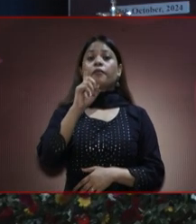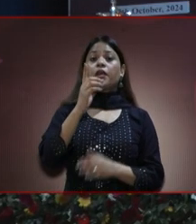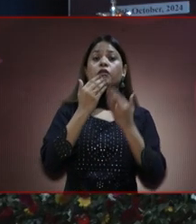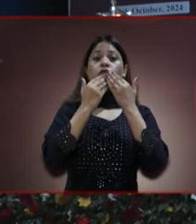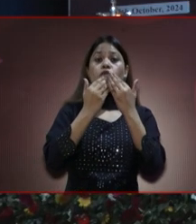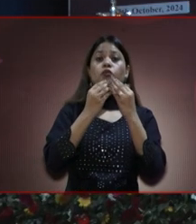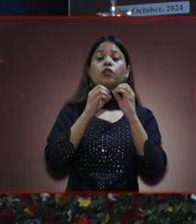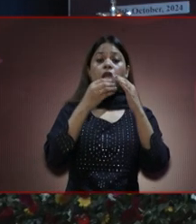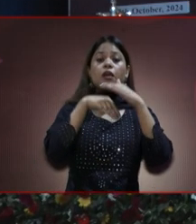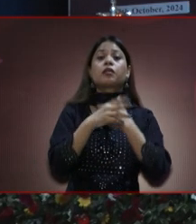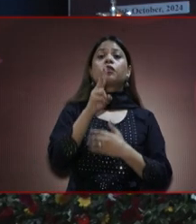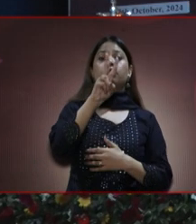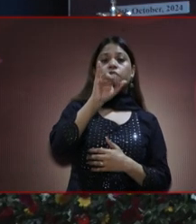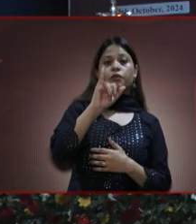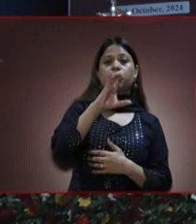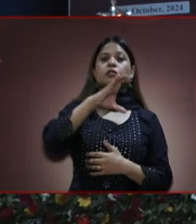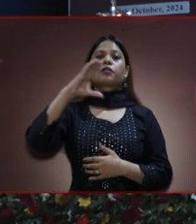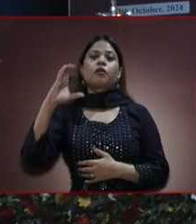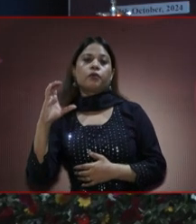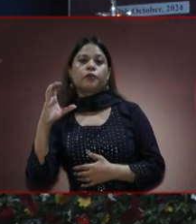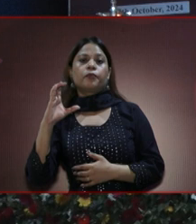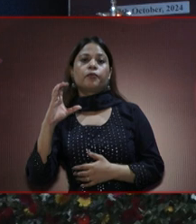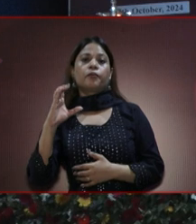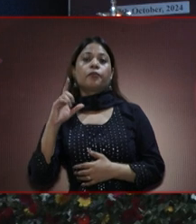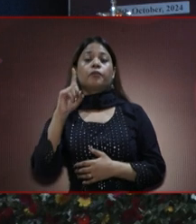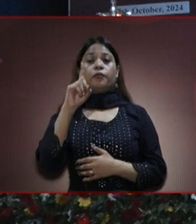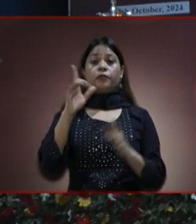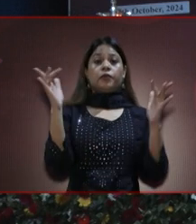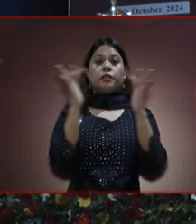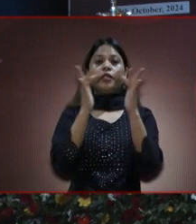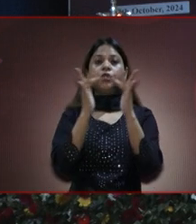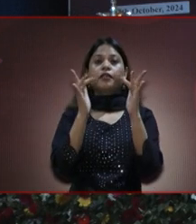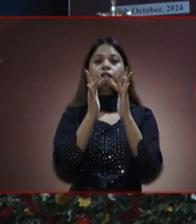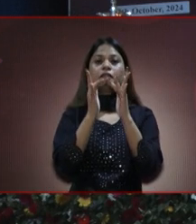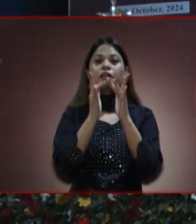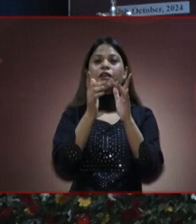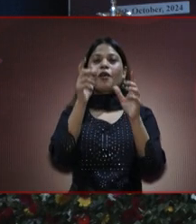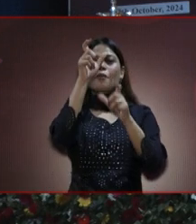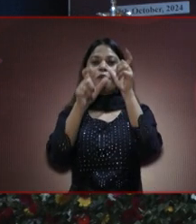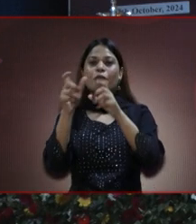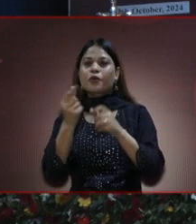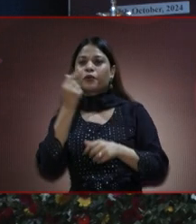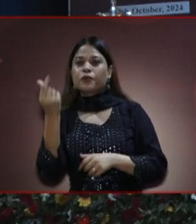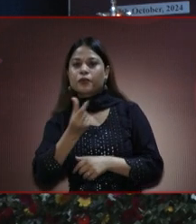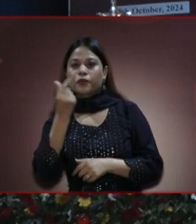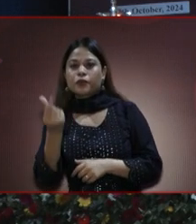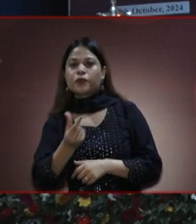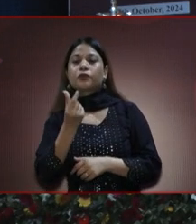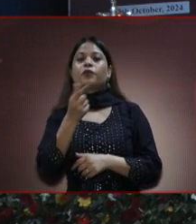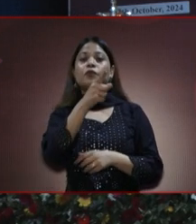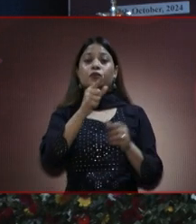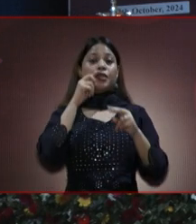26 करोड़ बच्चे पढ़ रहे हैं। इंटरनेट सब्सक्राइबर्स जो हैं जिसके माध्यम से यदि लोग अमेज़न तक